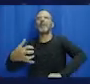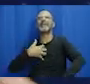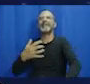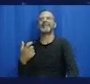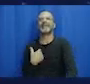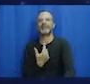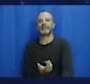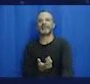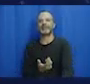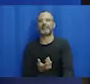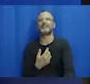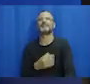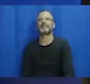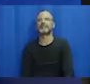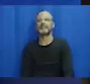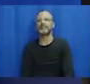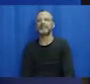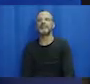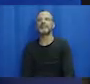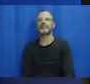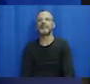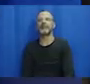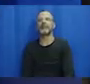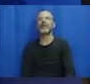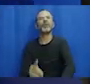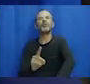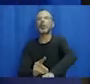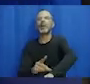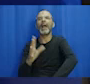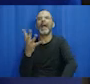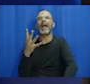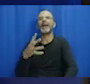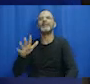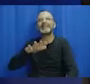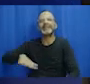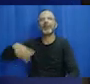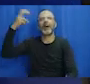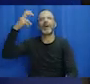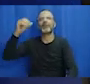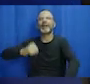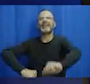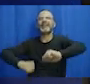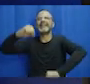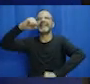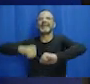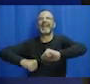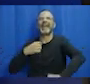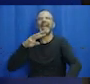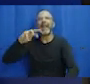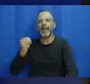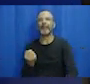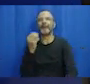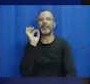إلى أبعد الحدود. سؤال دكتور جمال عيشان، كيف على الجماهير العربية التصرف فيما يعني لو تم الآن فعلا